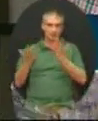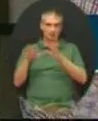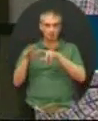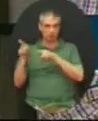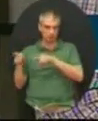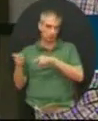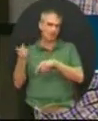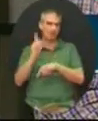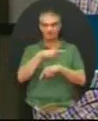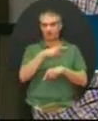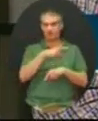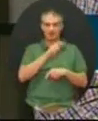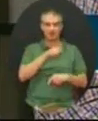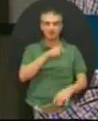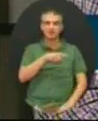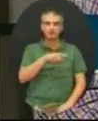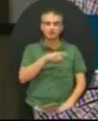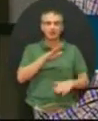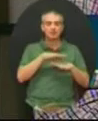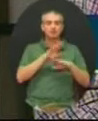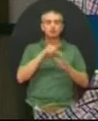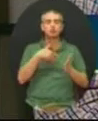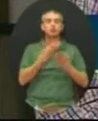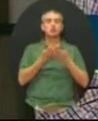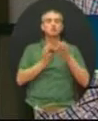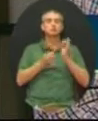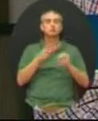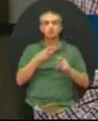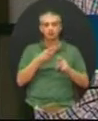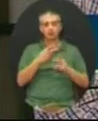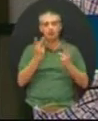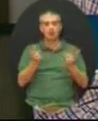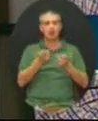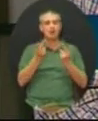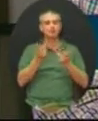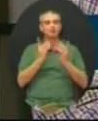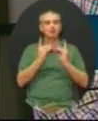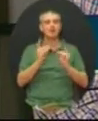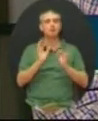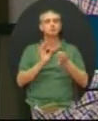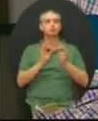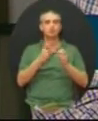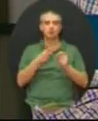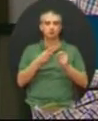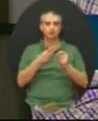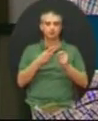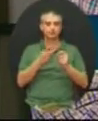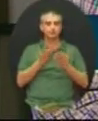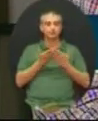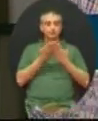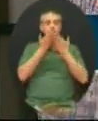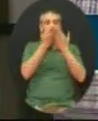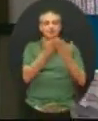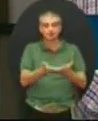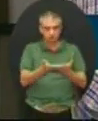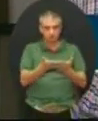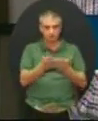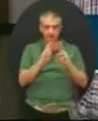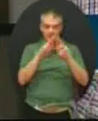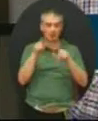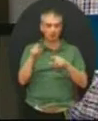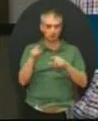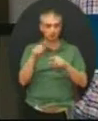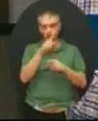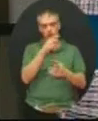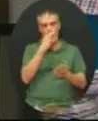הממשלה לבין הכנסת, תפקידו של היועץ המשפטי זה לחפש את הדרכים המשפטיות שיסייעו לרשות שלה